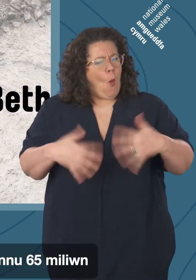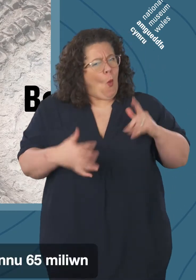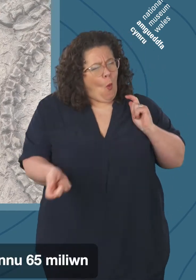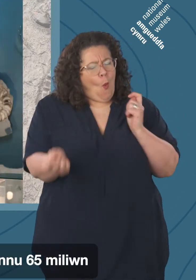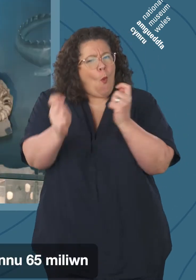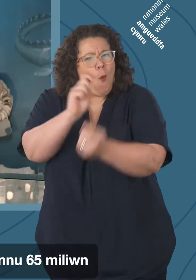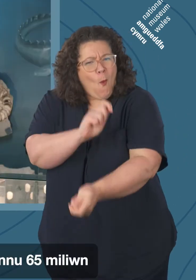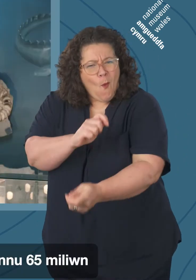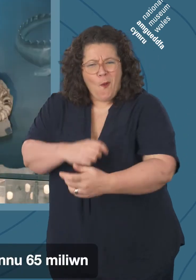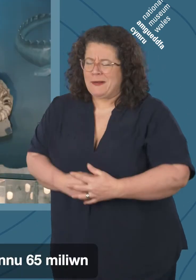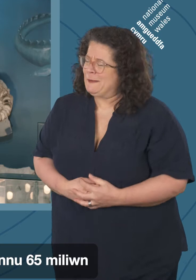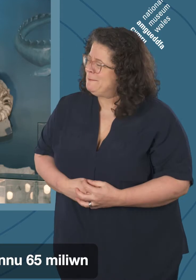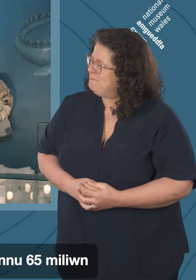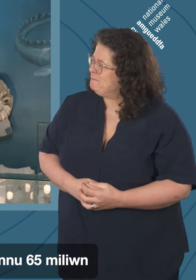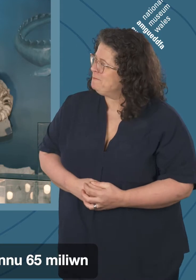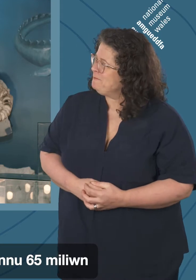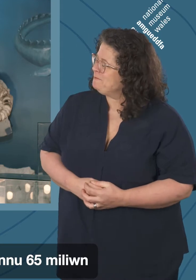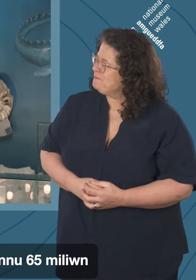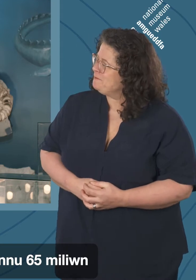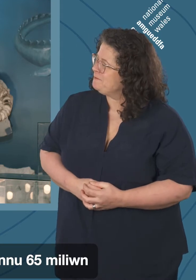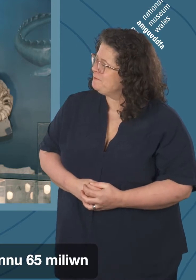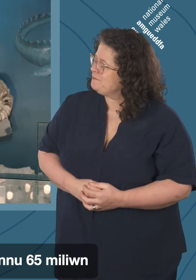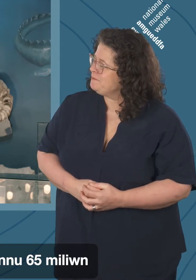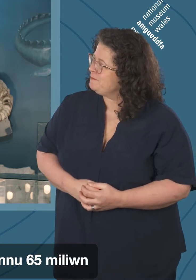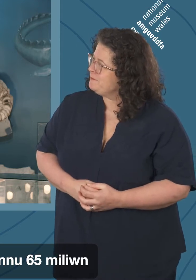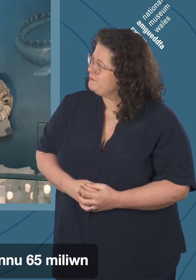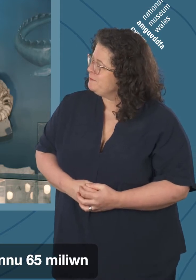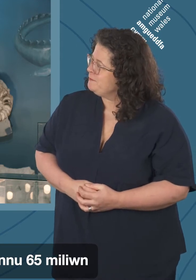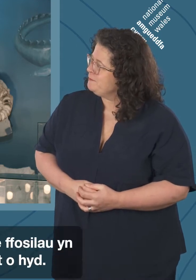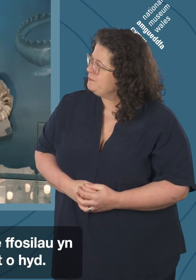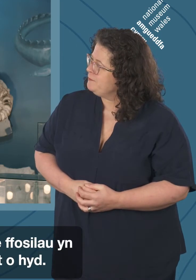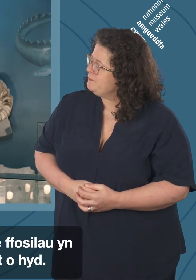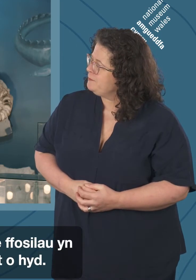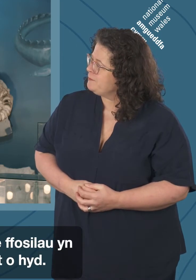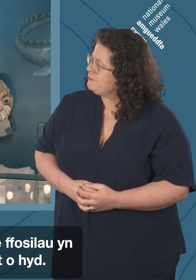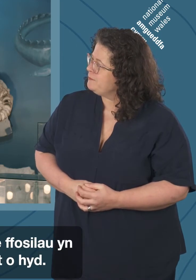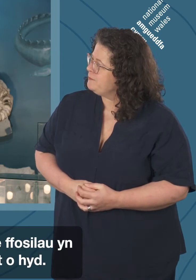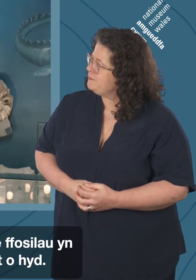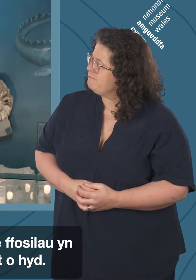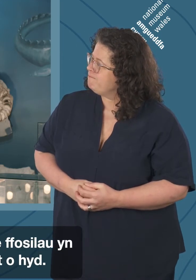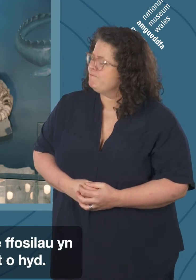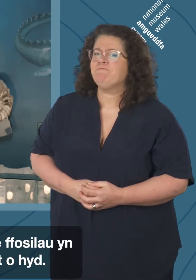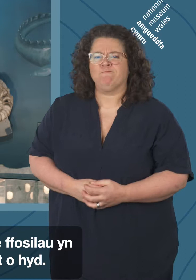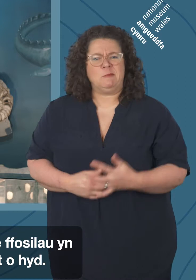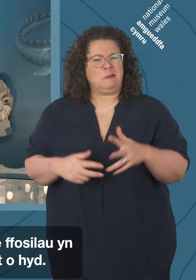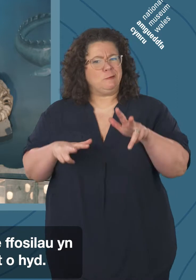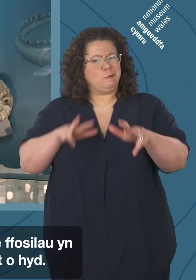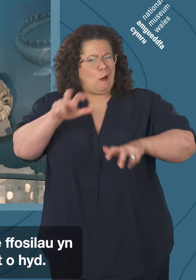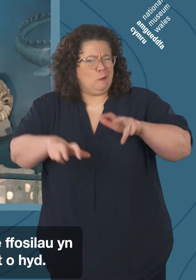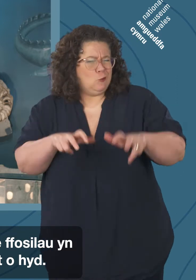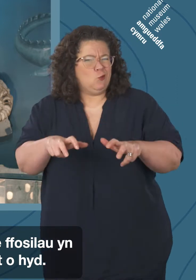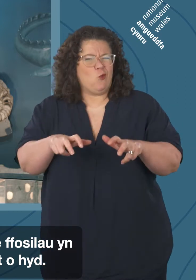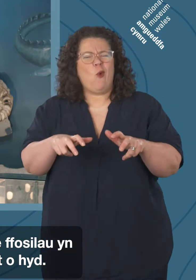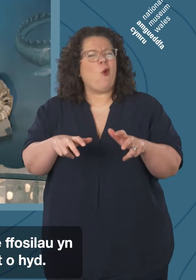Fe wnaeth y deinasoriad ddiflannu 65 miliwn o flynyddoedd yn ôl, ond mae ffysyllau yn ein